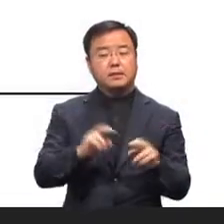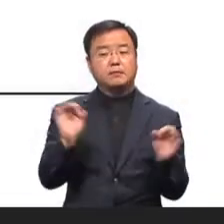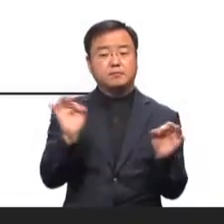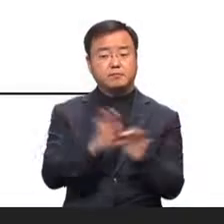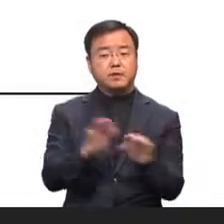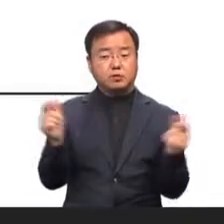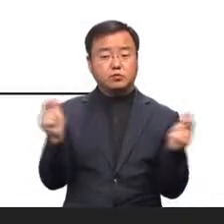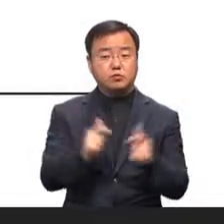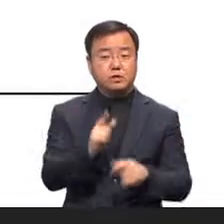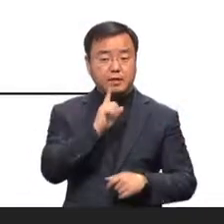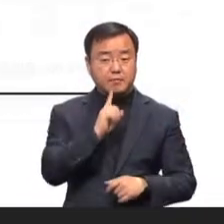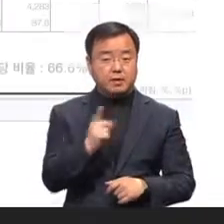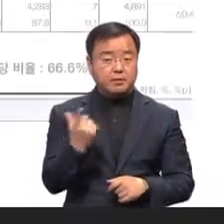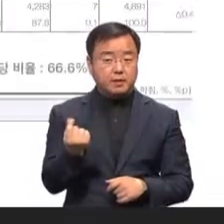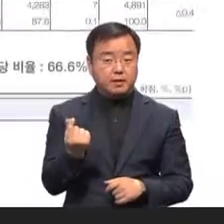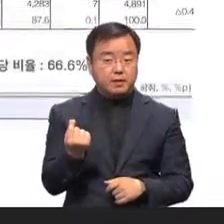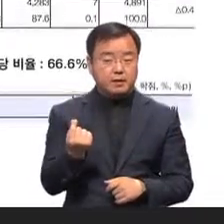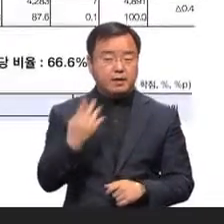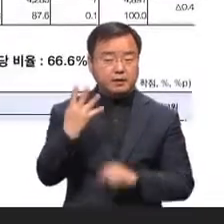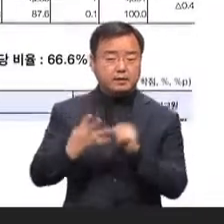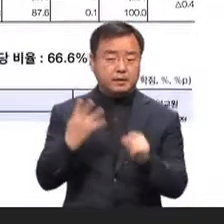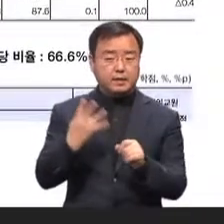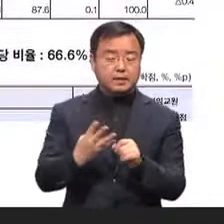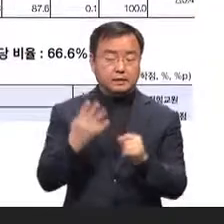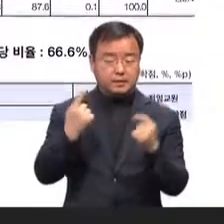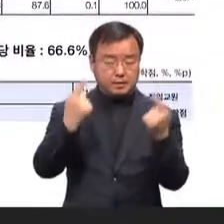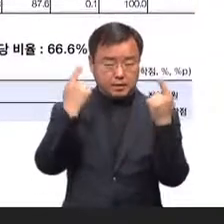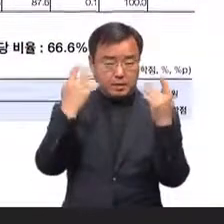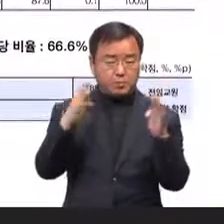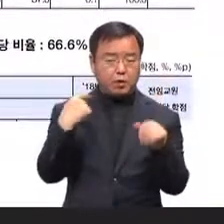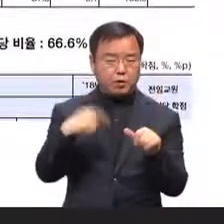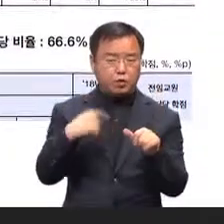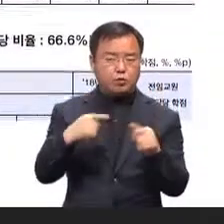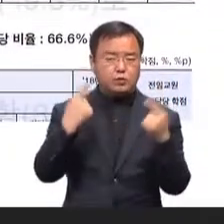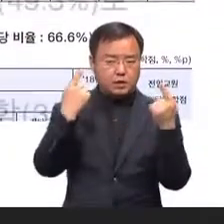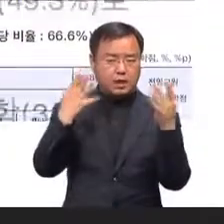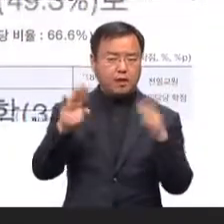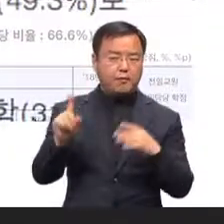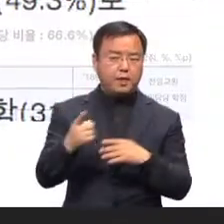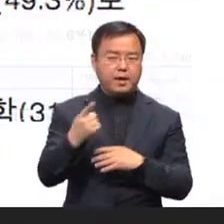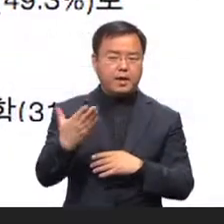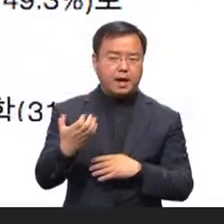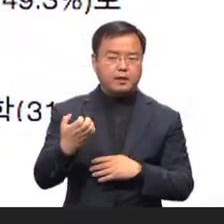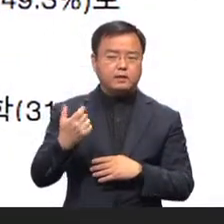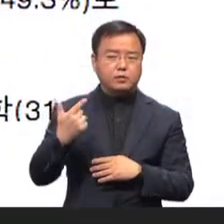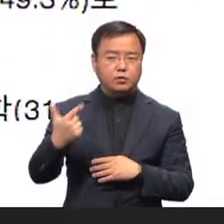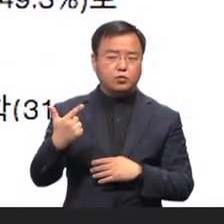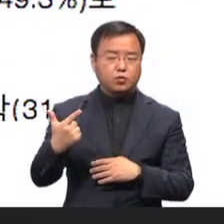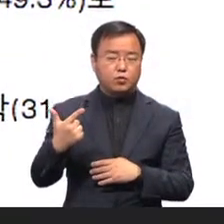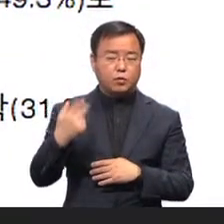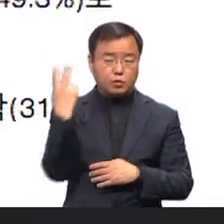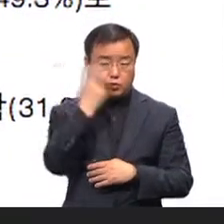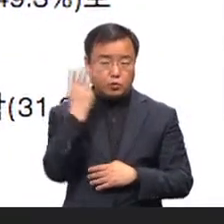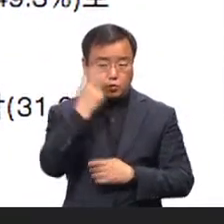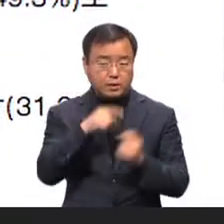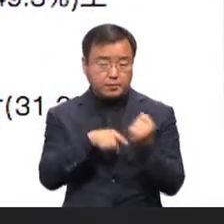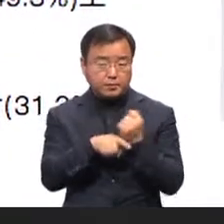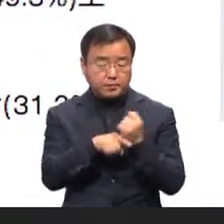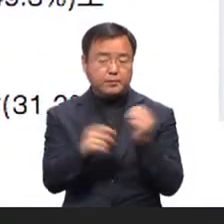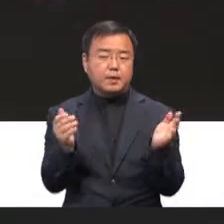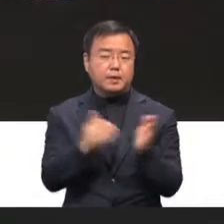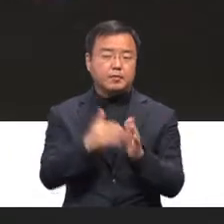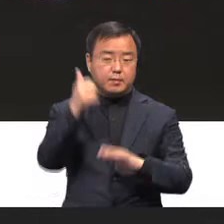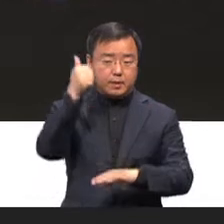얘기할 수 있을 것 같은데요 이제 4 회 원 제 1 반대하고 교육대학 팩 96 버틀 조사를 했는데 현재 조사 결과를 보면